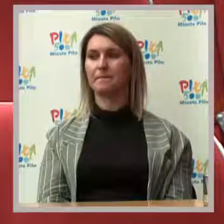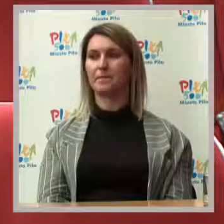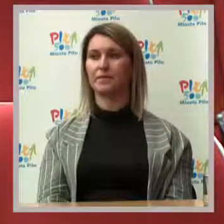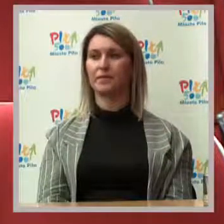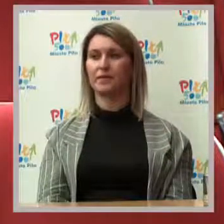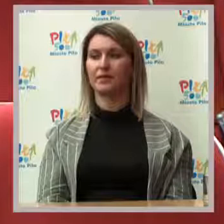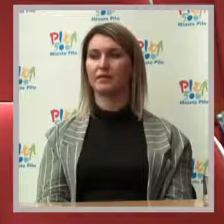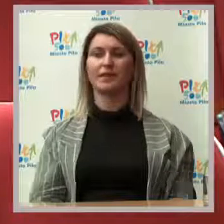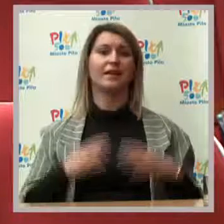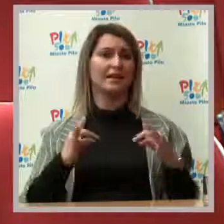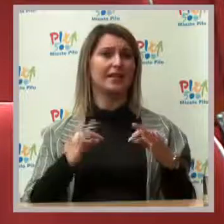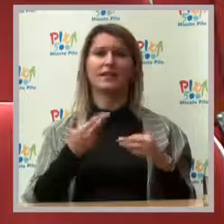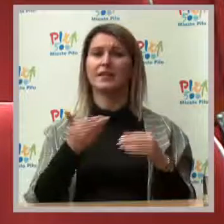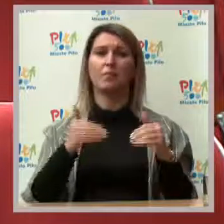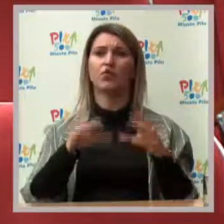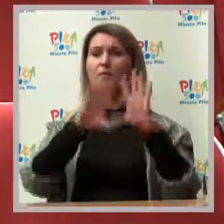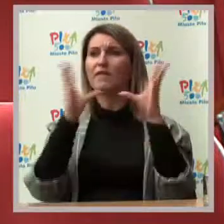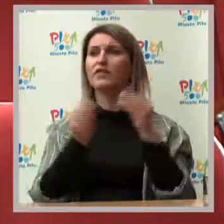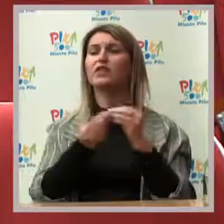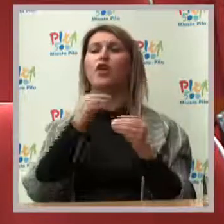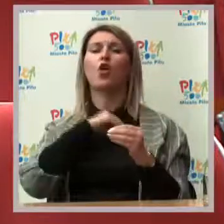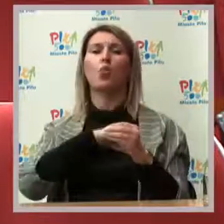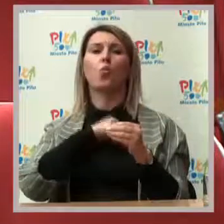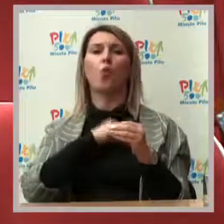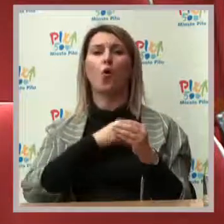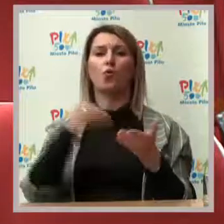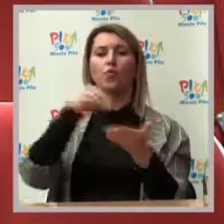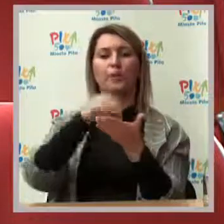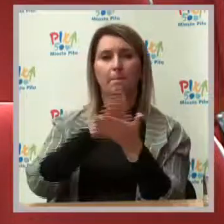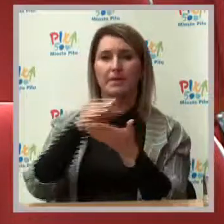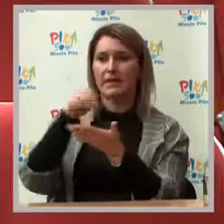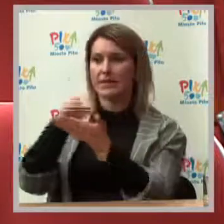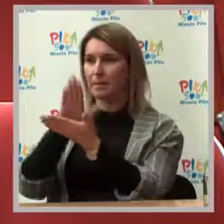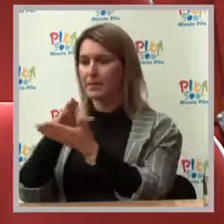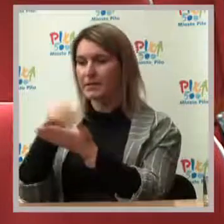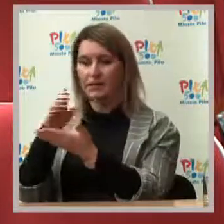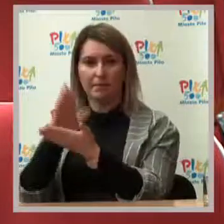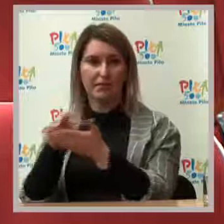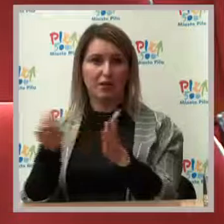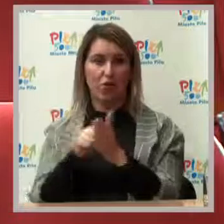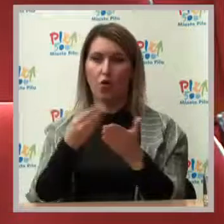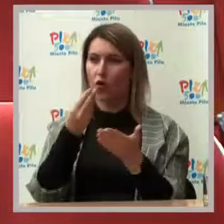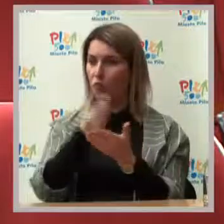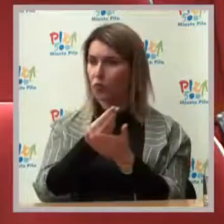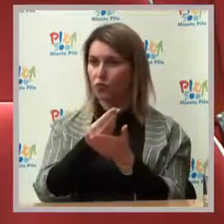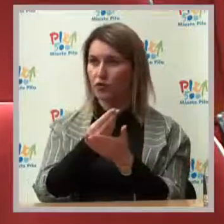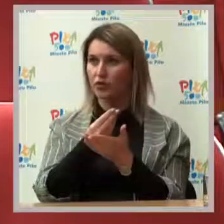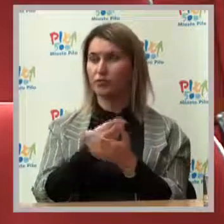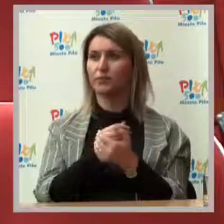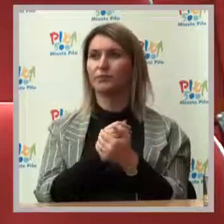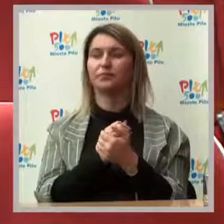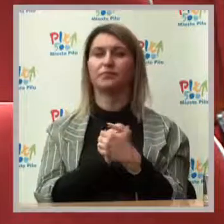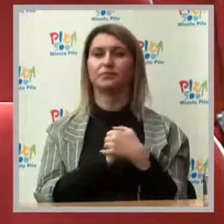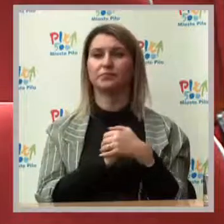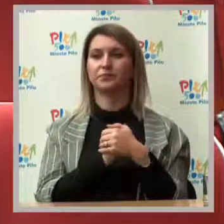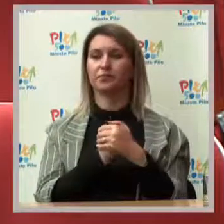stanie wprowadzać wszystkich dochodów w ramach pozyskanych środków zewnętrznych do budżetu jako źródło finansowania zarówno inwestycji, jak